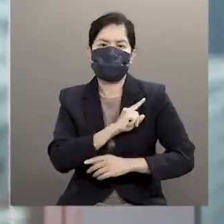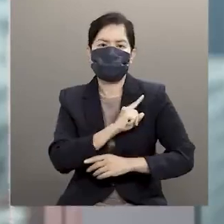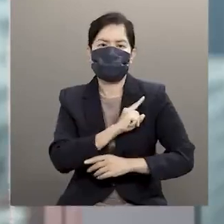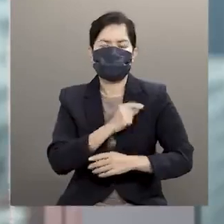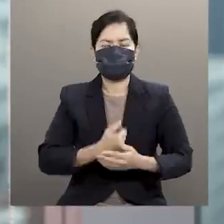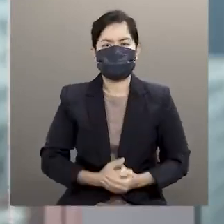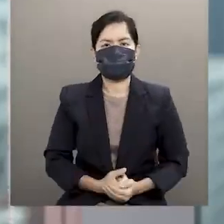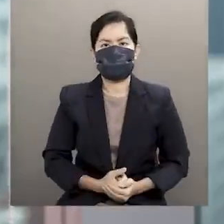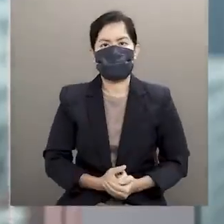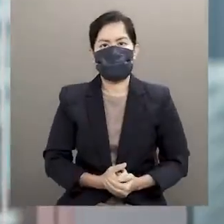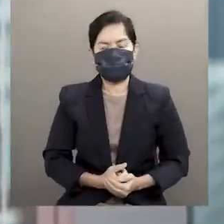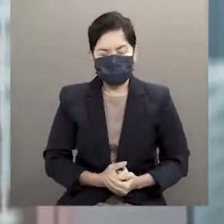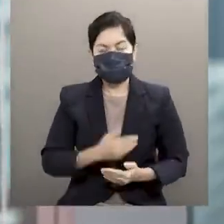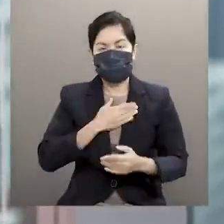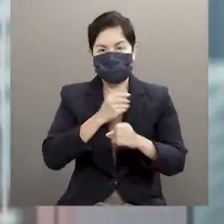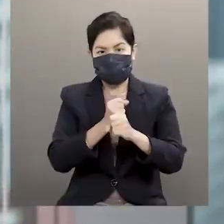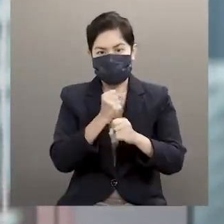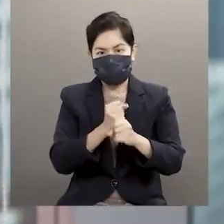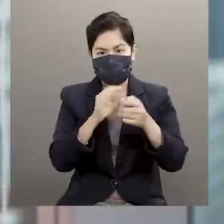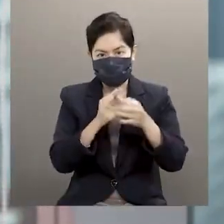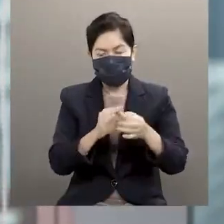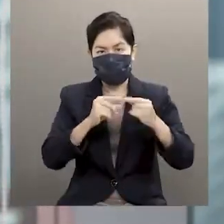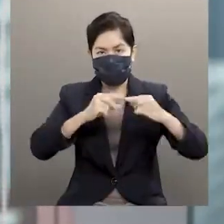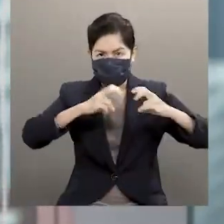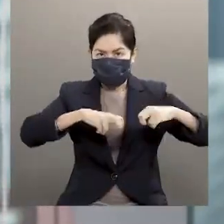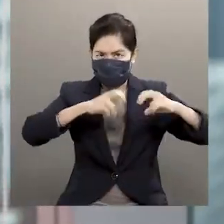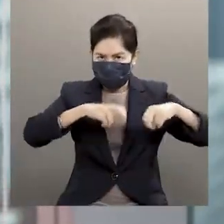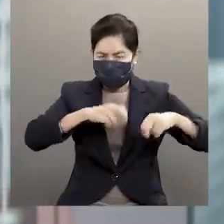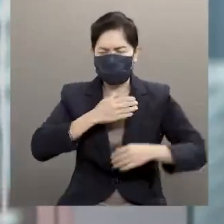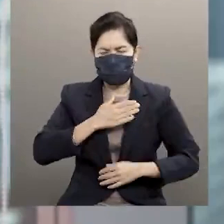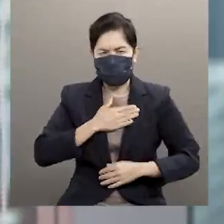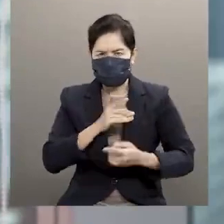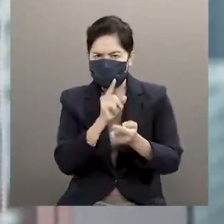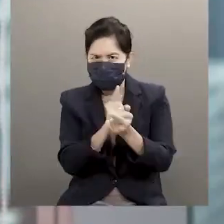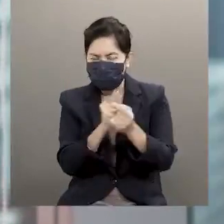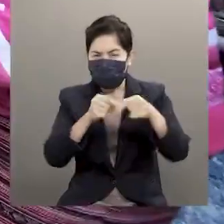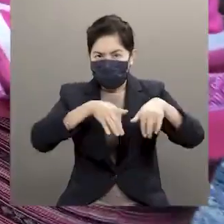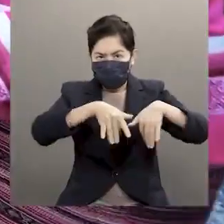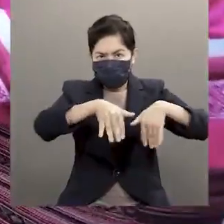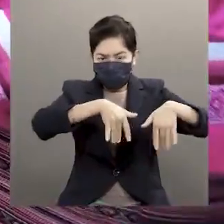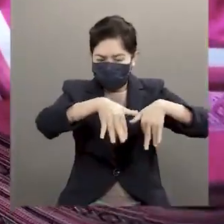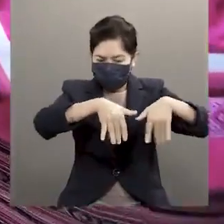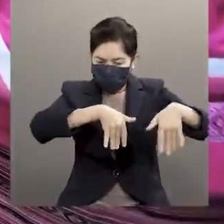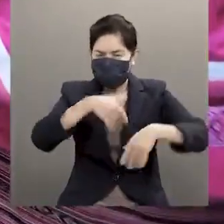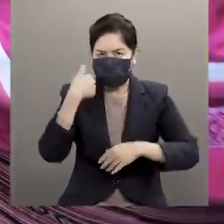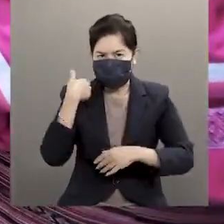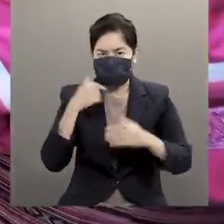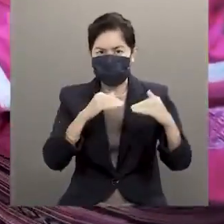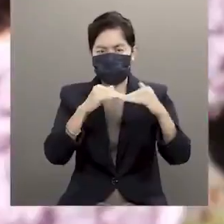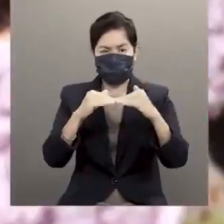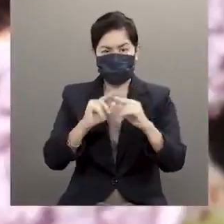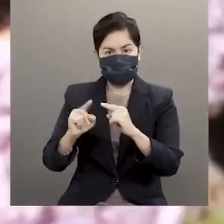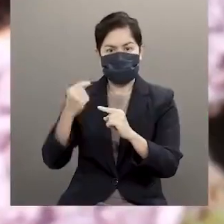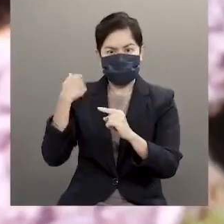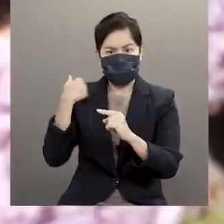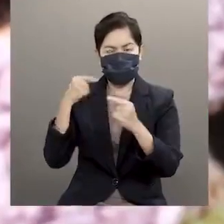ทำงวจัยเพื่พันาเช่งภูนที่แล้วก็พ้นพบว่าชุมชนมีส่งที่กล spezieวกันเป็ส่งทสามารถสางพลงร่